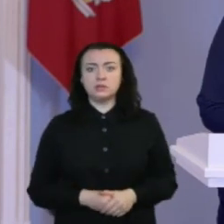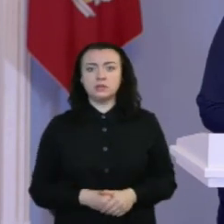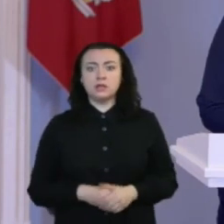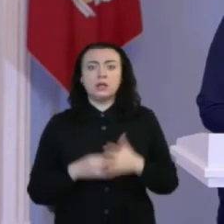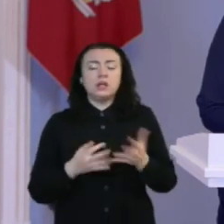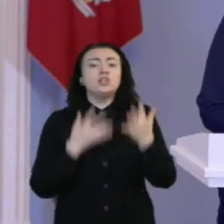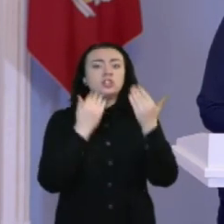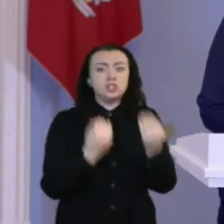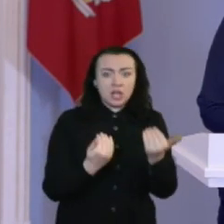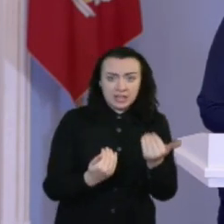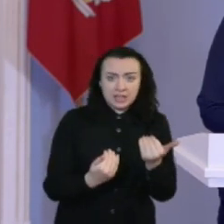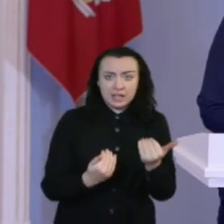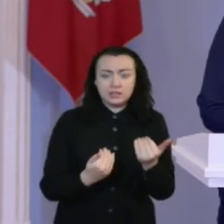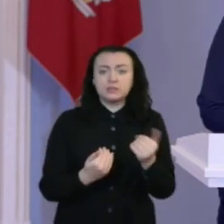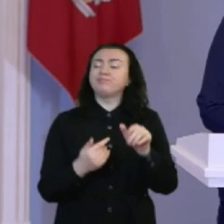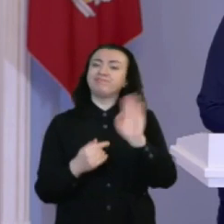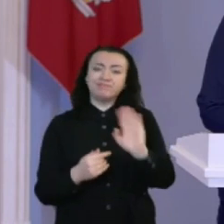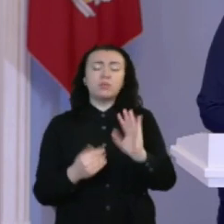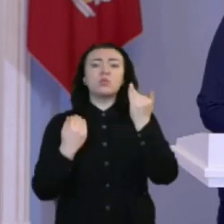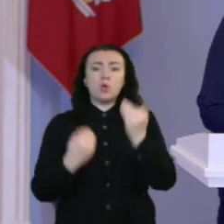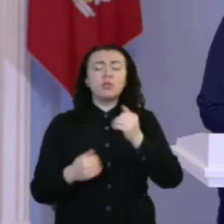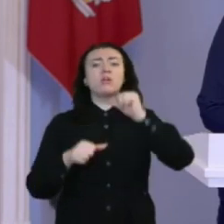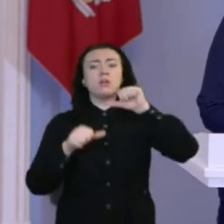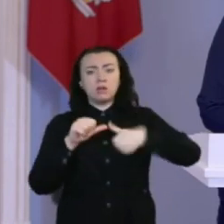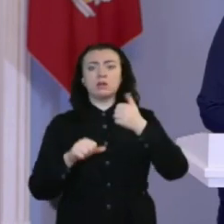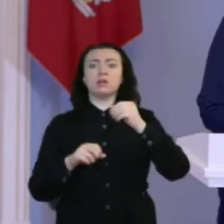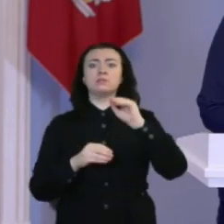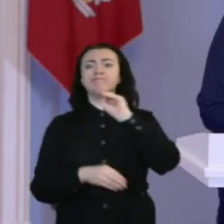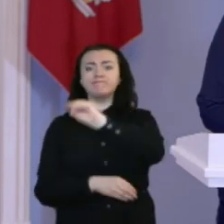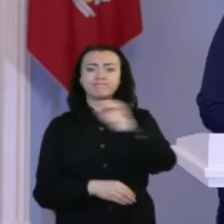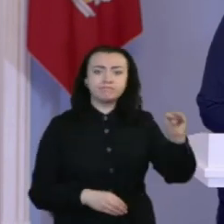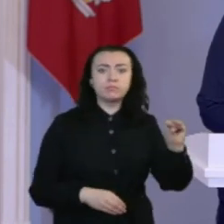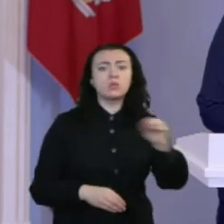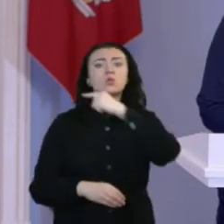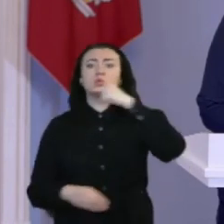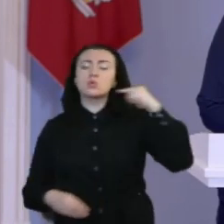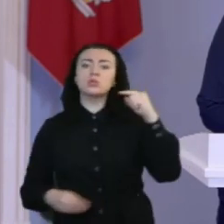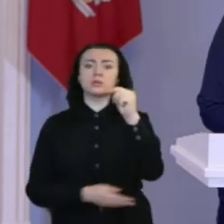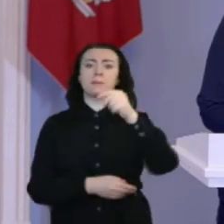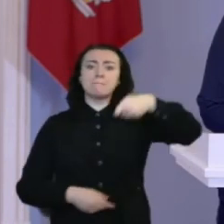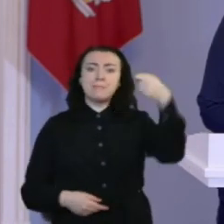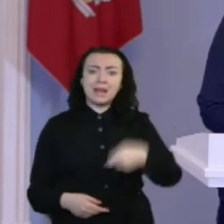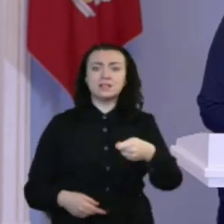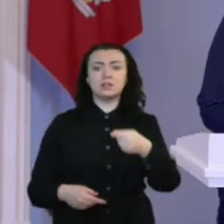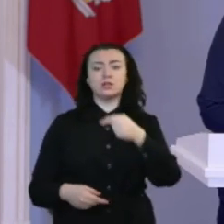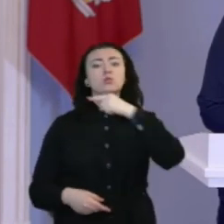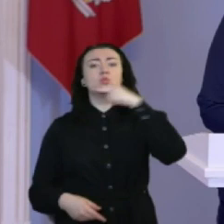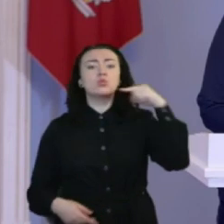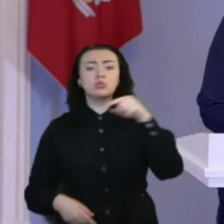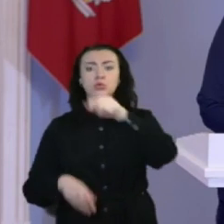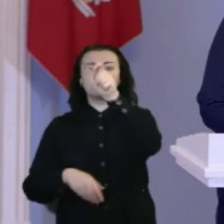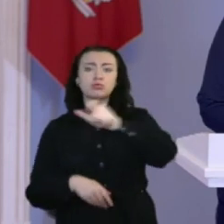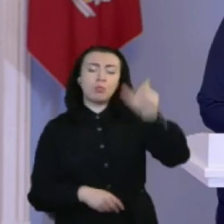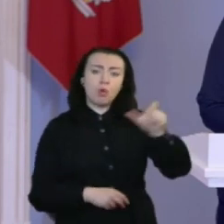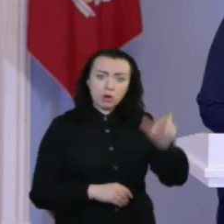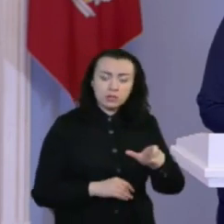Net ir šiandien aš noriu kreiptis į Rusijos prezidentą, į Rusijos žmonės,